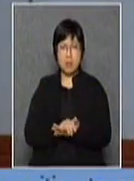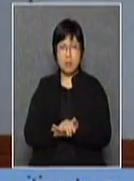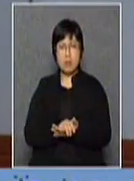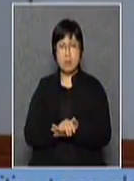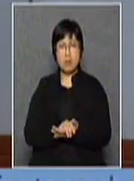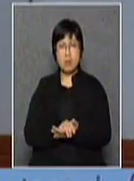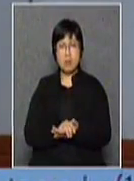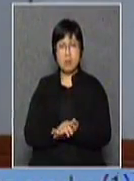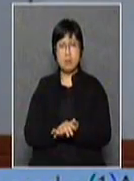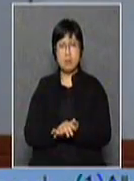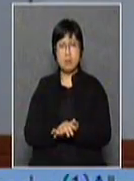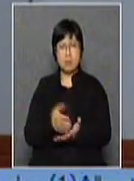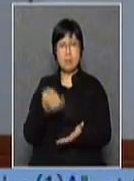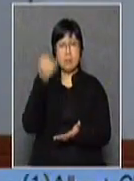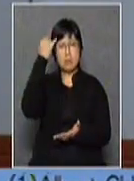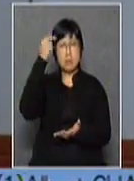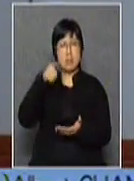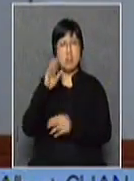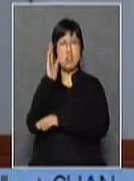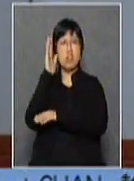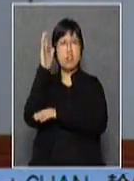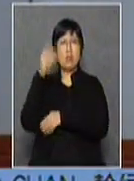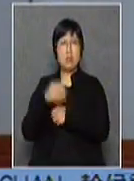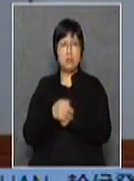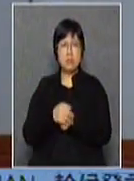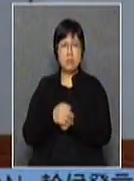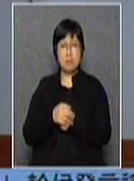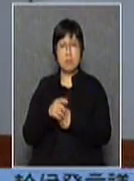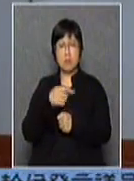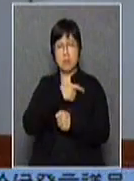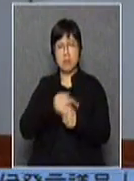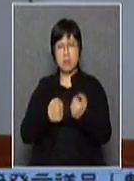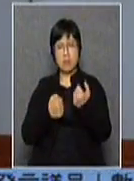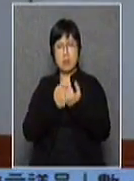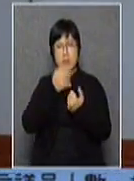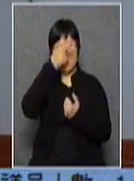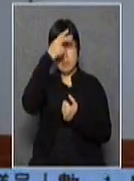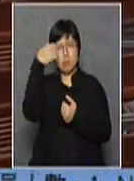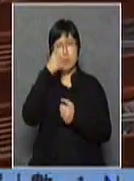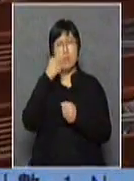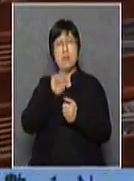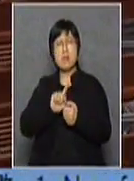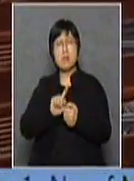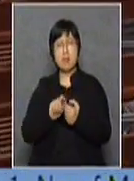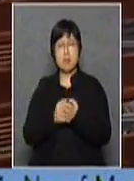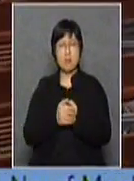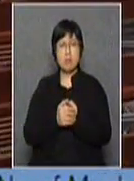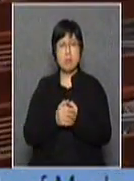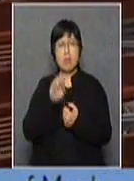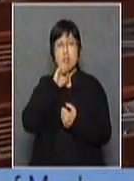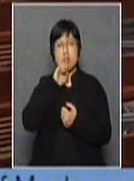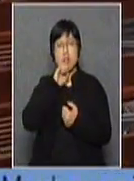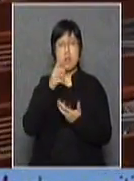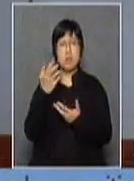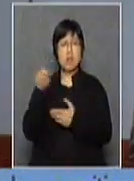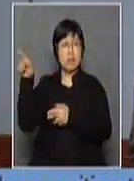我真的不知道今天我們在慷慨陳詞的議員支持這個特首什麼。他講嚟講去就話：喂，上